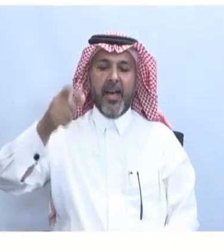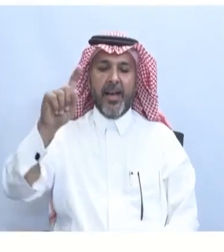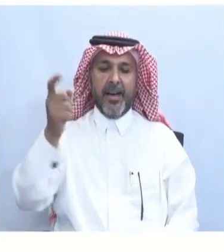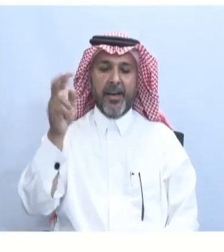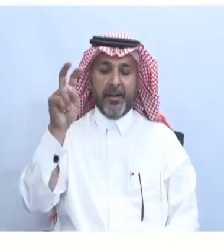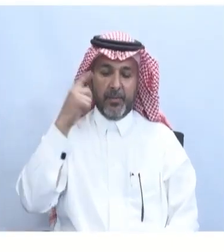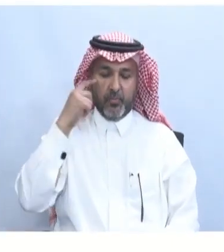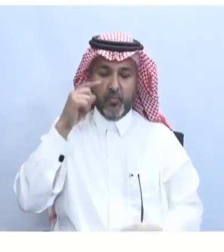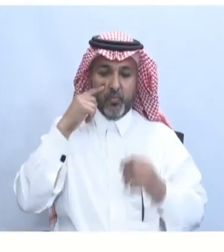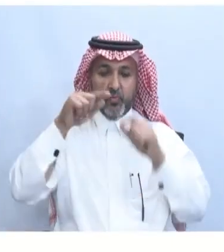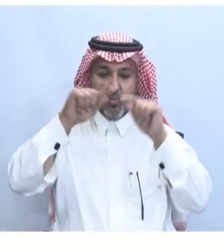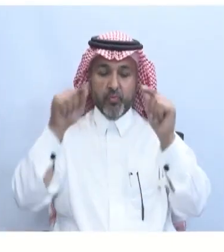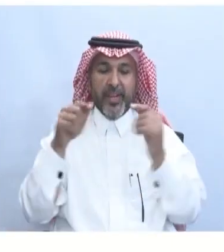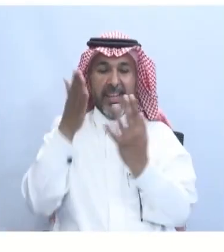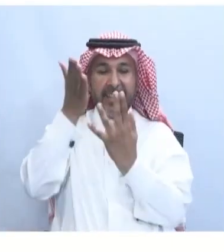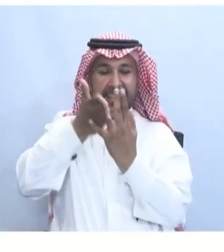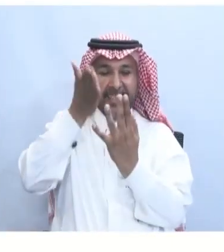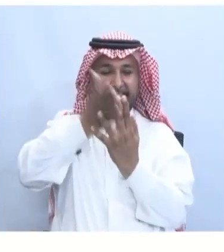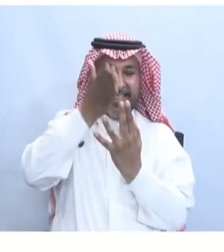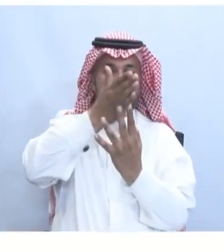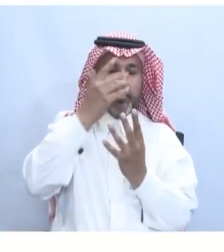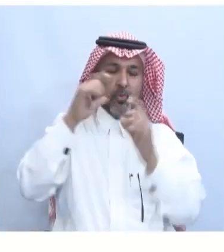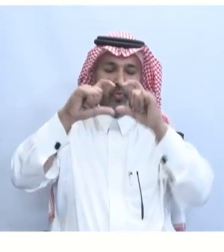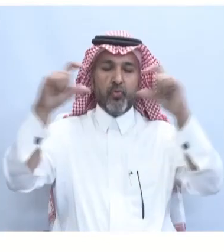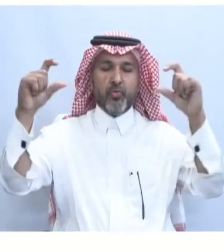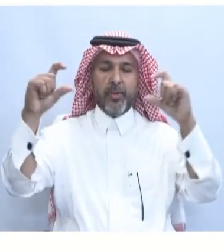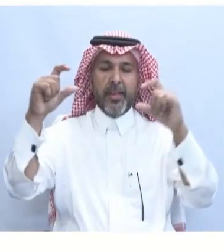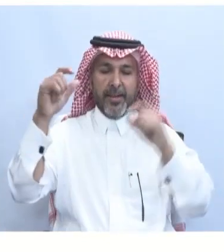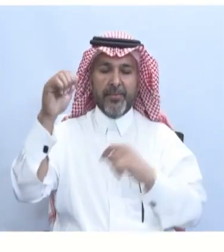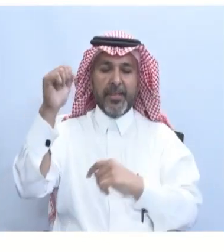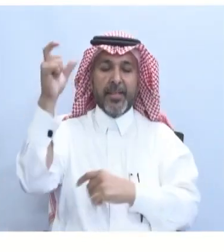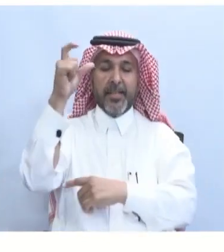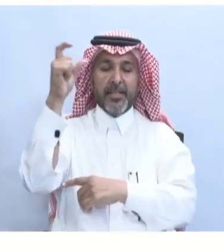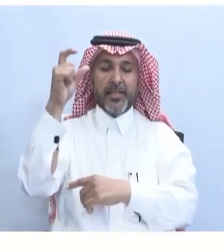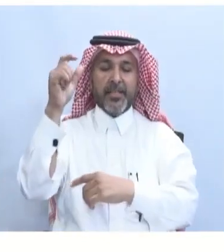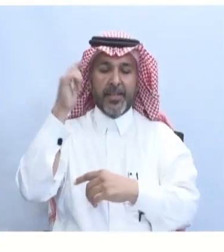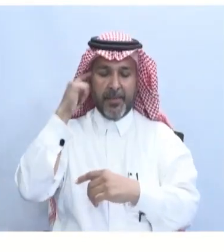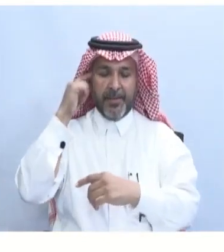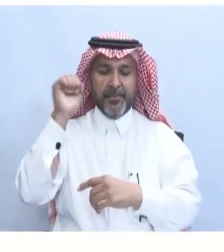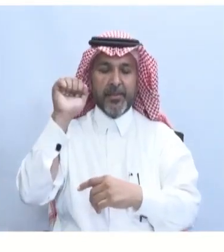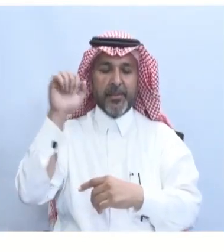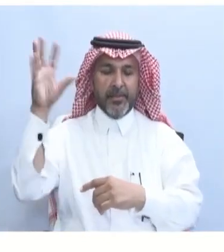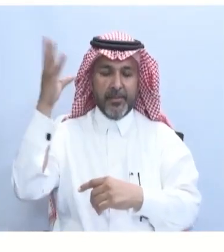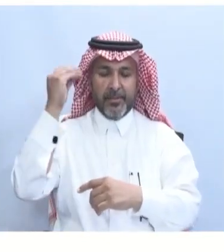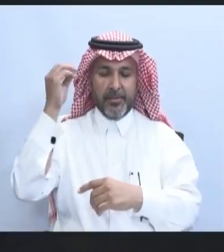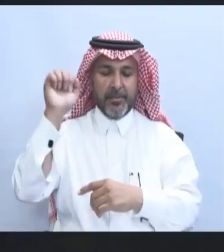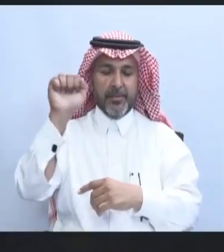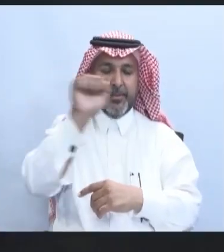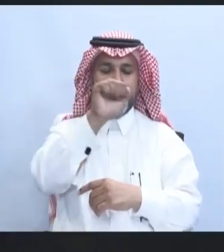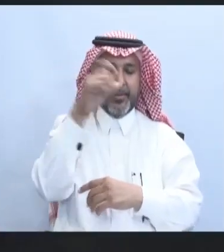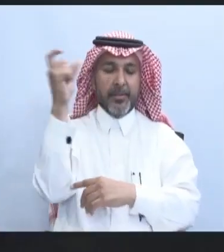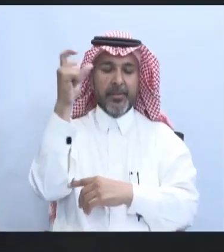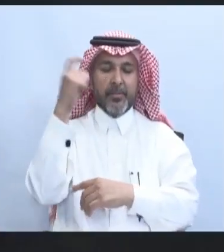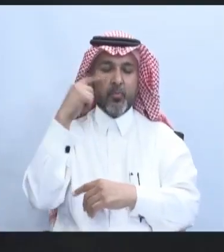عندما نذكر الحضاره الاسلاميه عرفنا ان الحضاره هي مفهوم عام لمنجزات الانسان في شتى